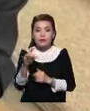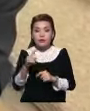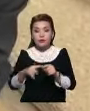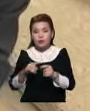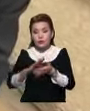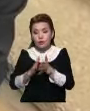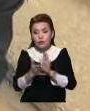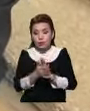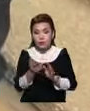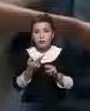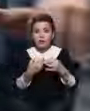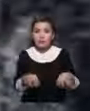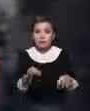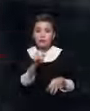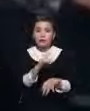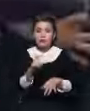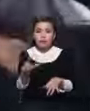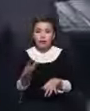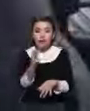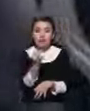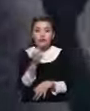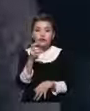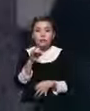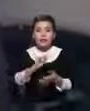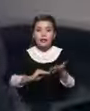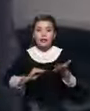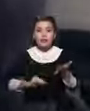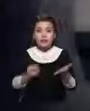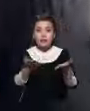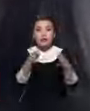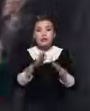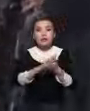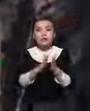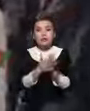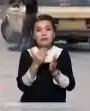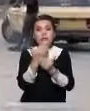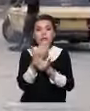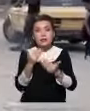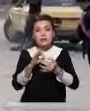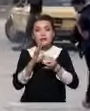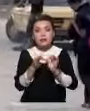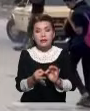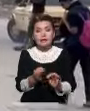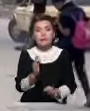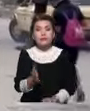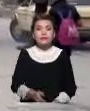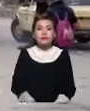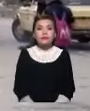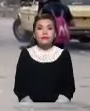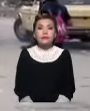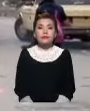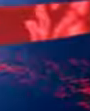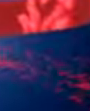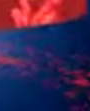заключению сделки по освобождению заложников. «Вашингтон-Пост» написала, что осталось согласовать последние детали. Анара Сюмбаева, Астана Таймс.